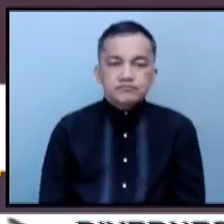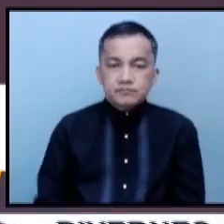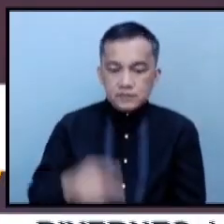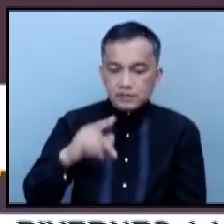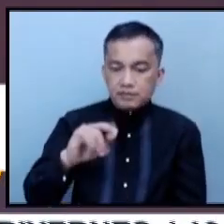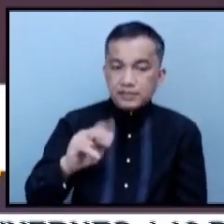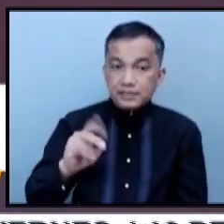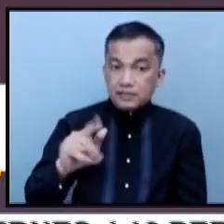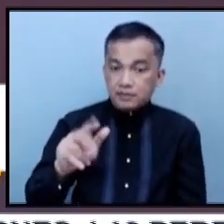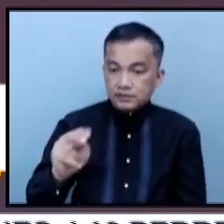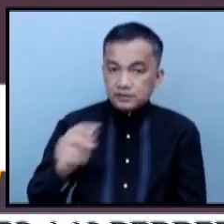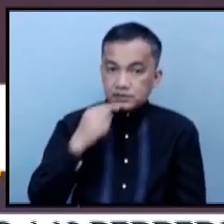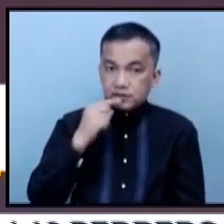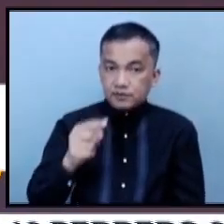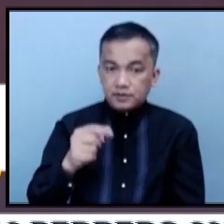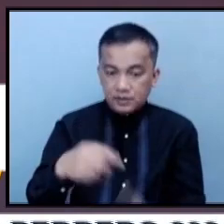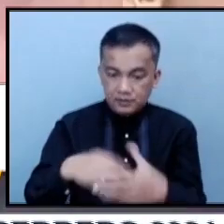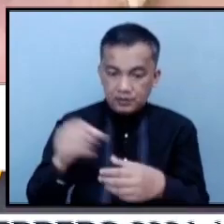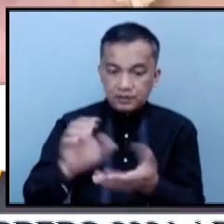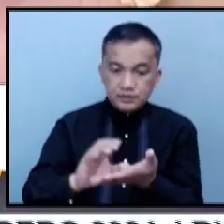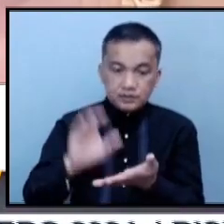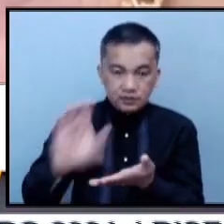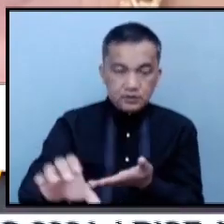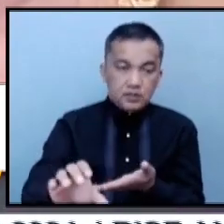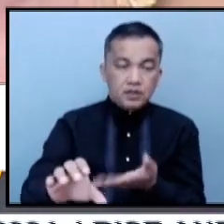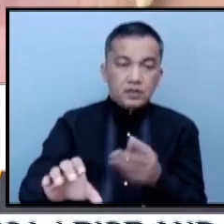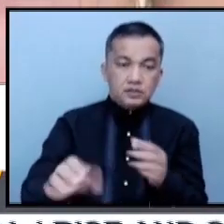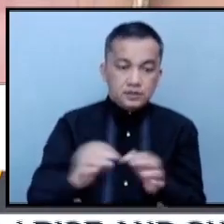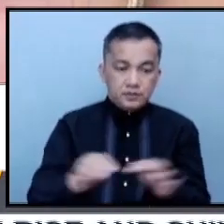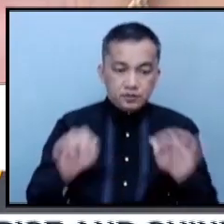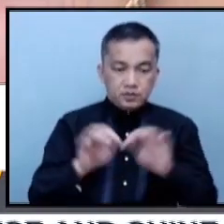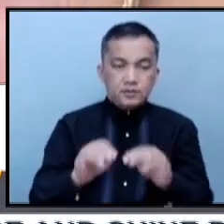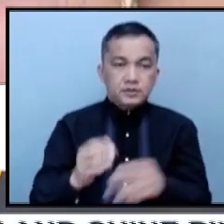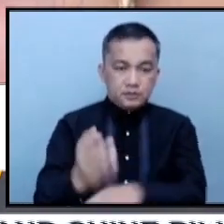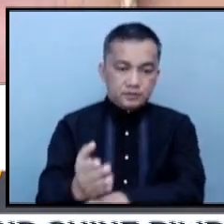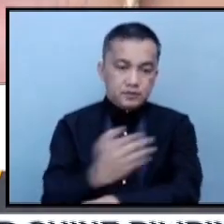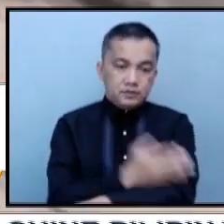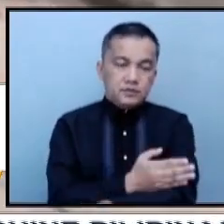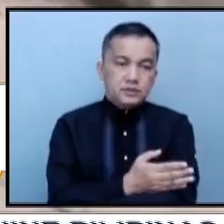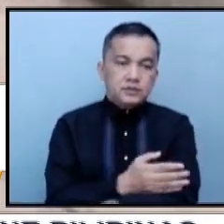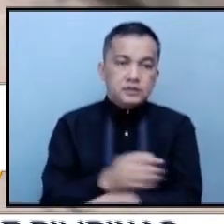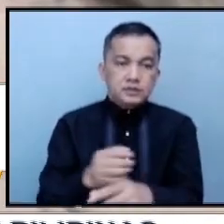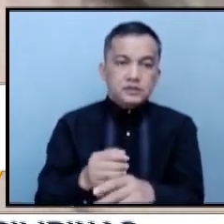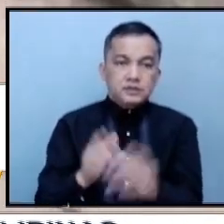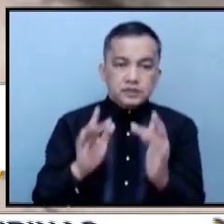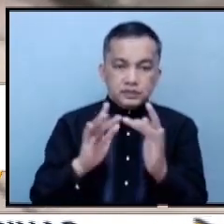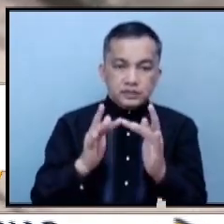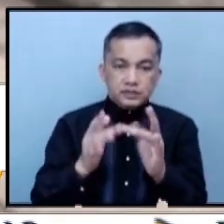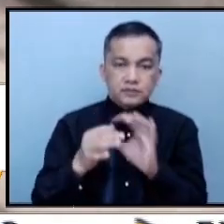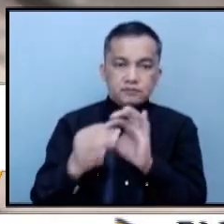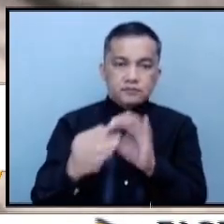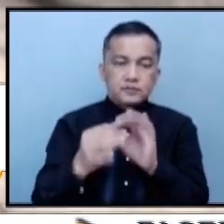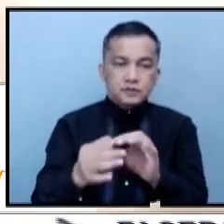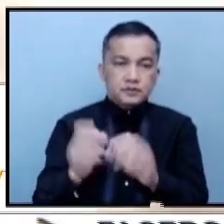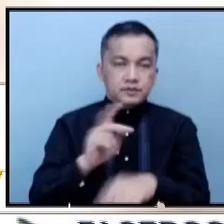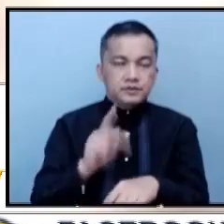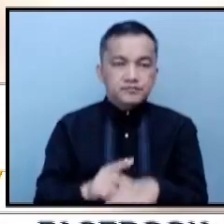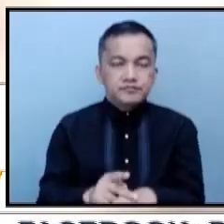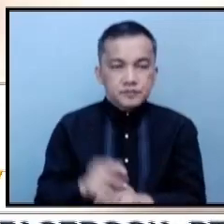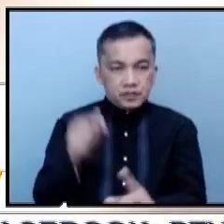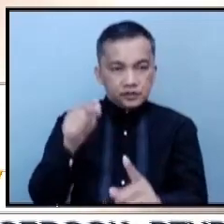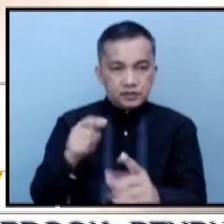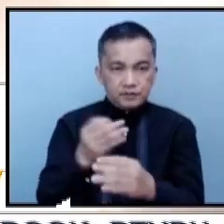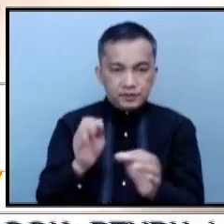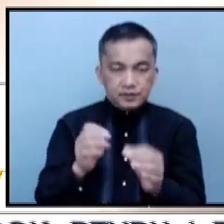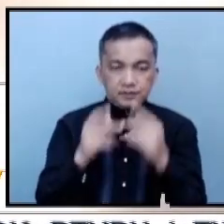ang paglalabas ng nasabing pondo ay mahalaga sa pagpapabuti ng internet connectivity sa bansa. Layan ng Free Public Internet